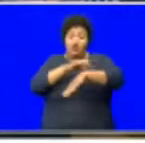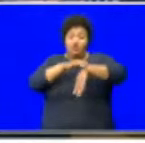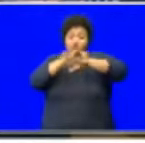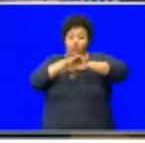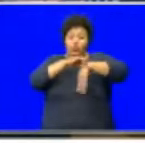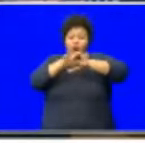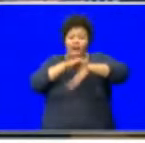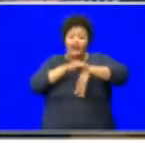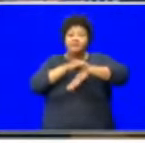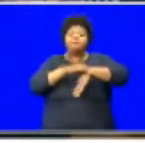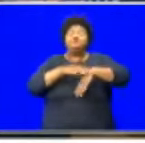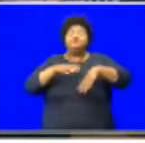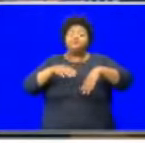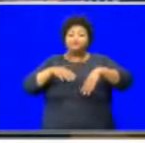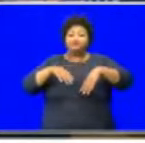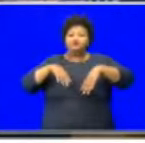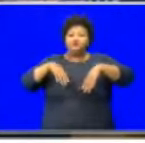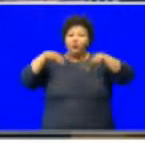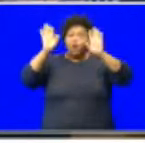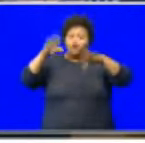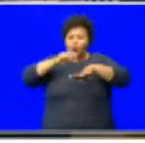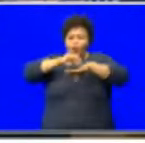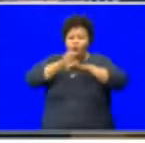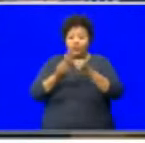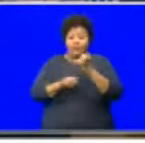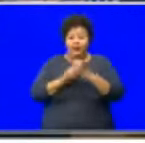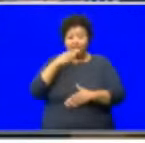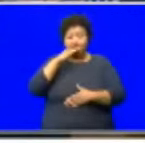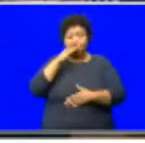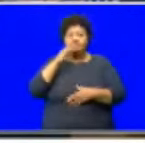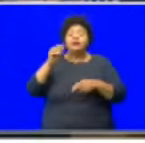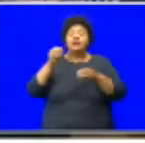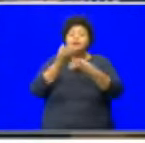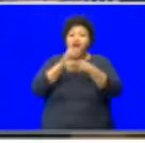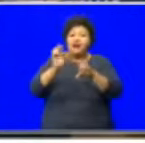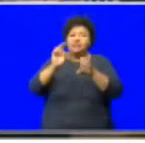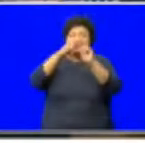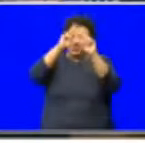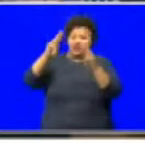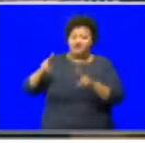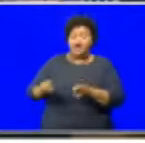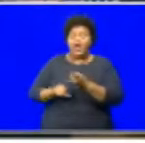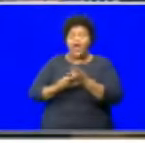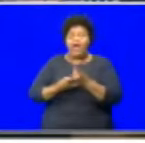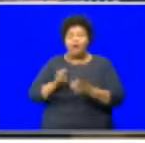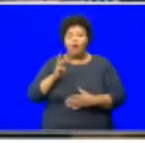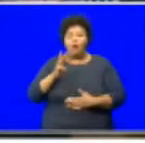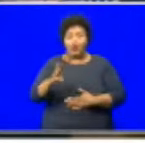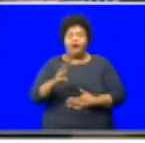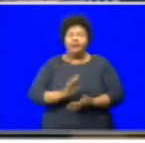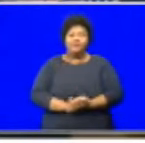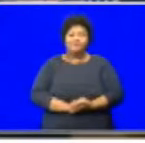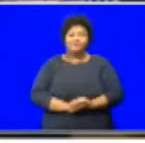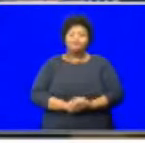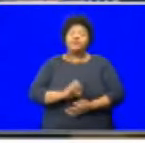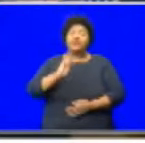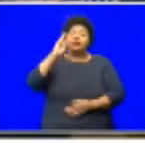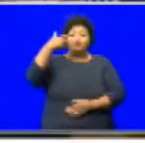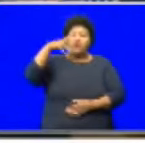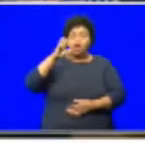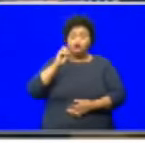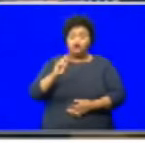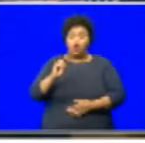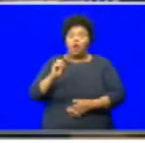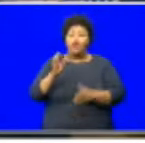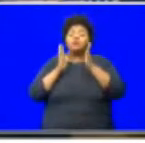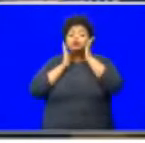ekunqobeni lesifo. Loku kuvedwe ngumfundzisi wetempilo enhlanganweni yakamhlaba yetempilo i-World Health Organization ligatsha